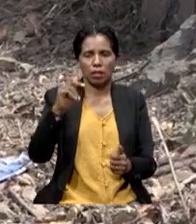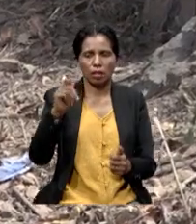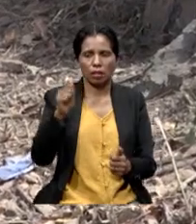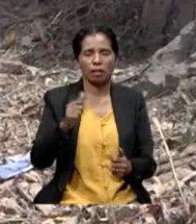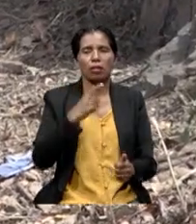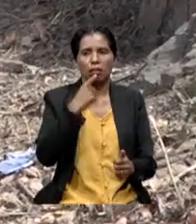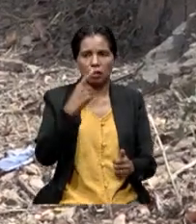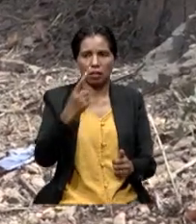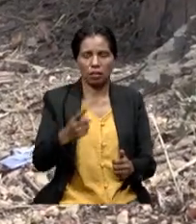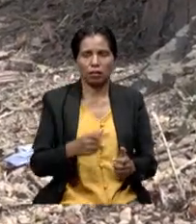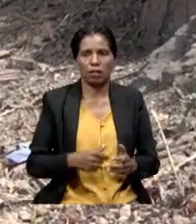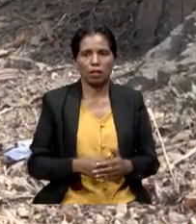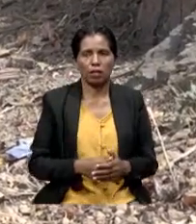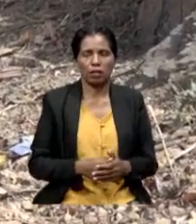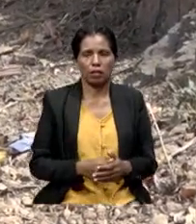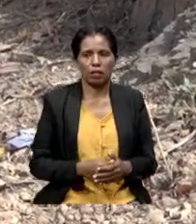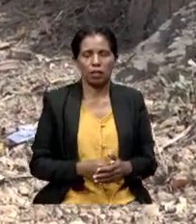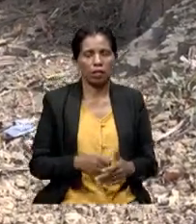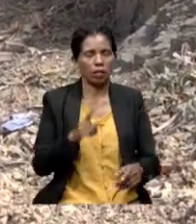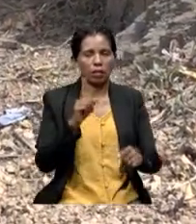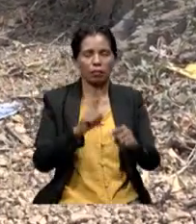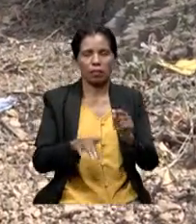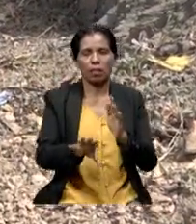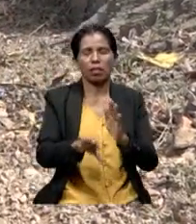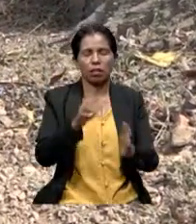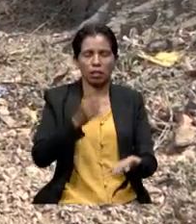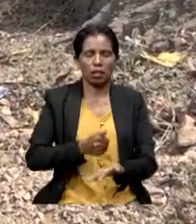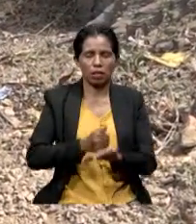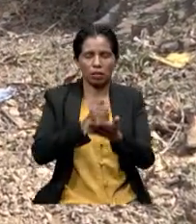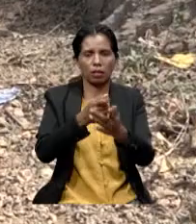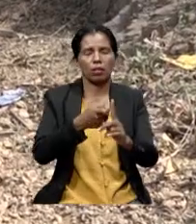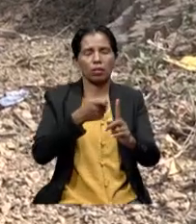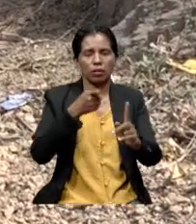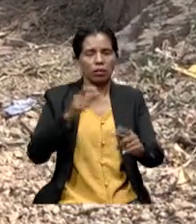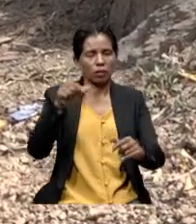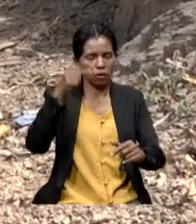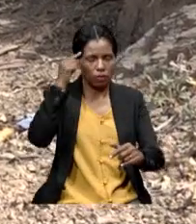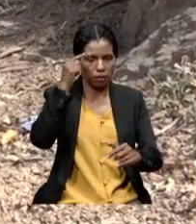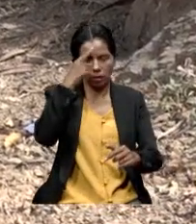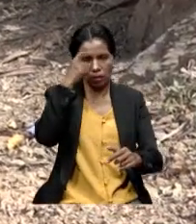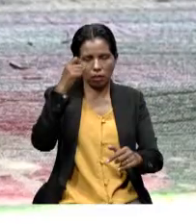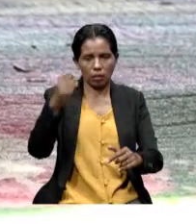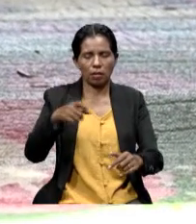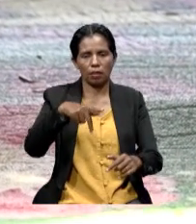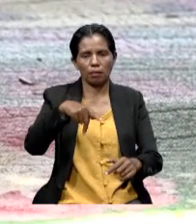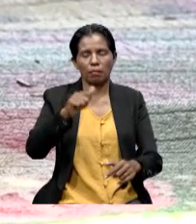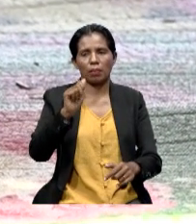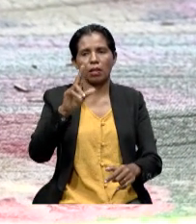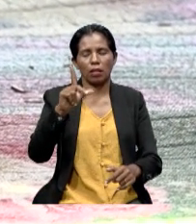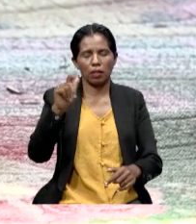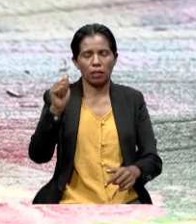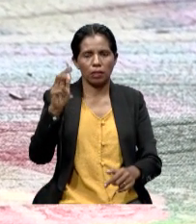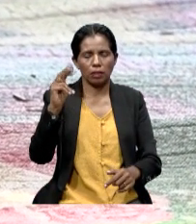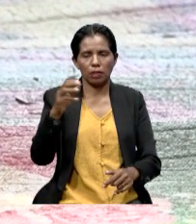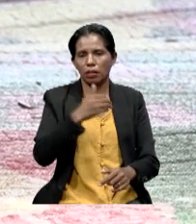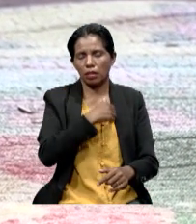tuir katak durante ne la bele hetan subsidio usi parte governo tamba Paulina nia idade